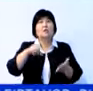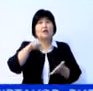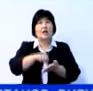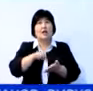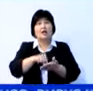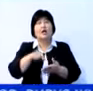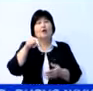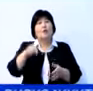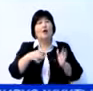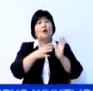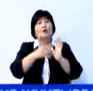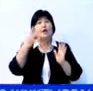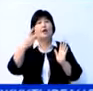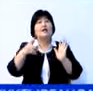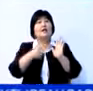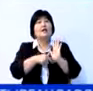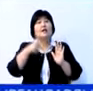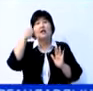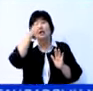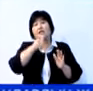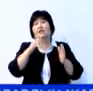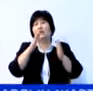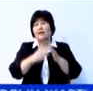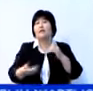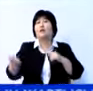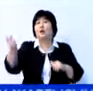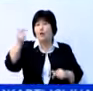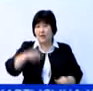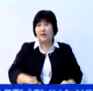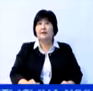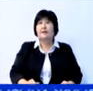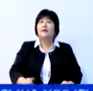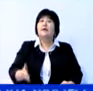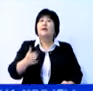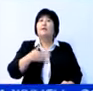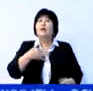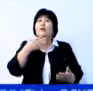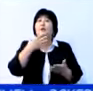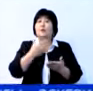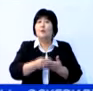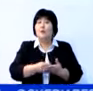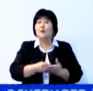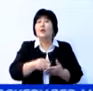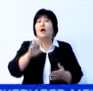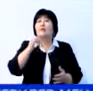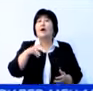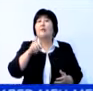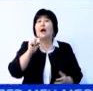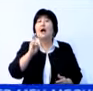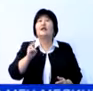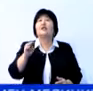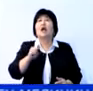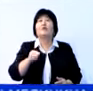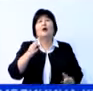қатысып, 1947 жылы елге оралған. Мен өз Баймахан Жақып